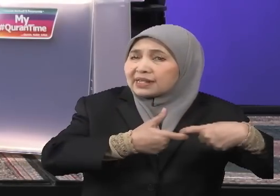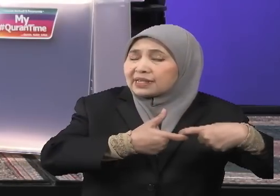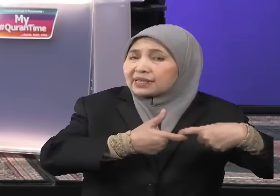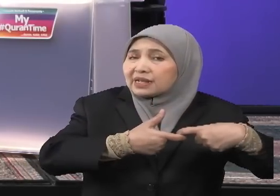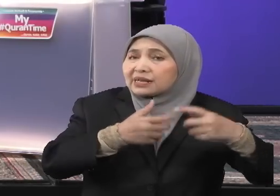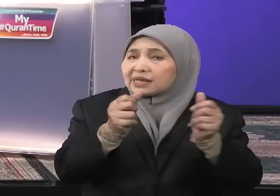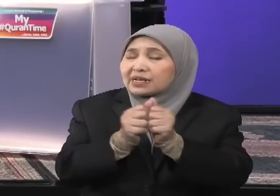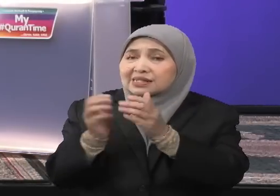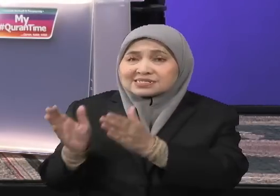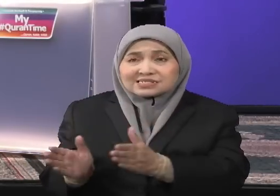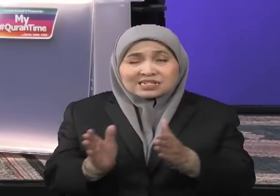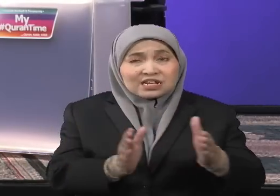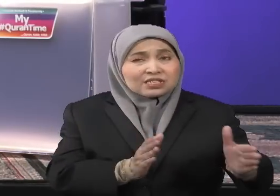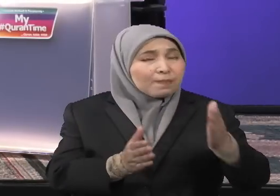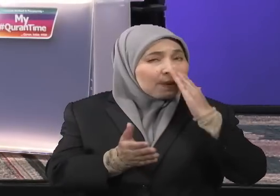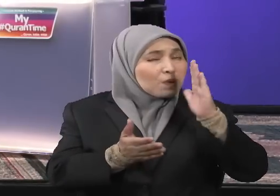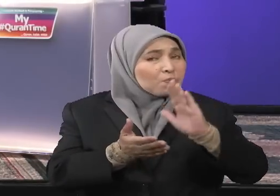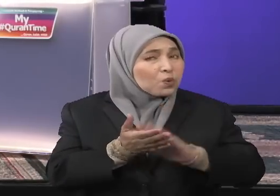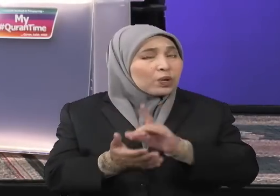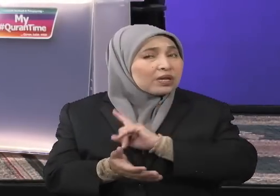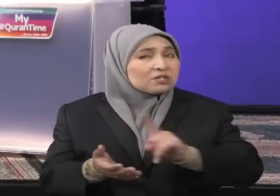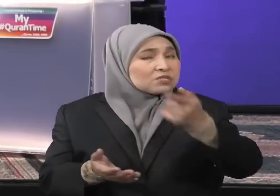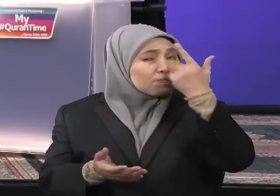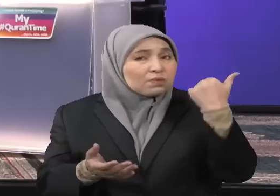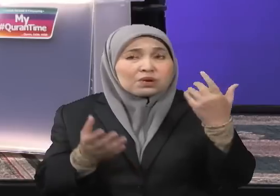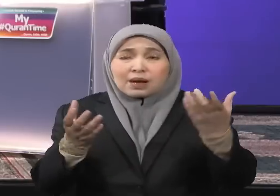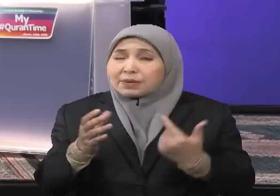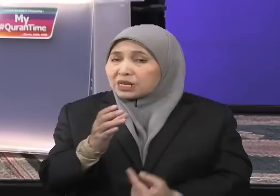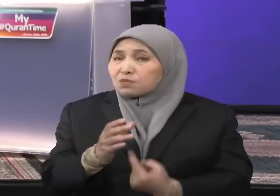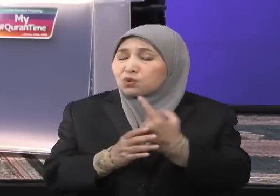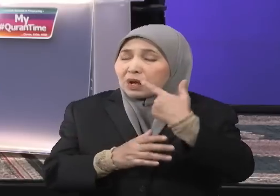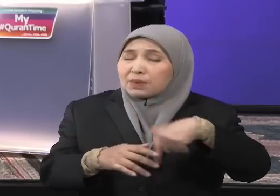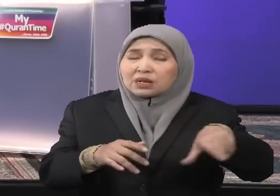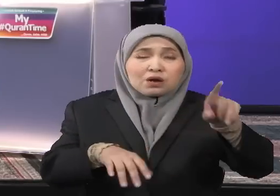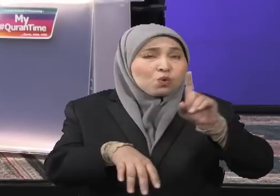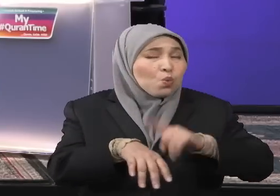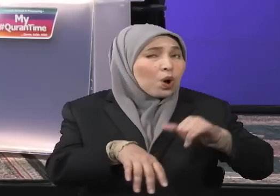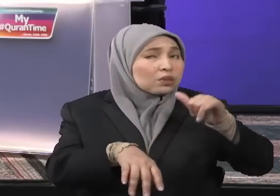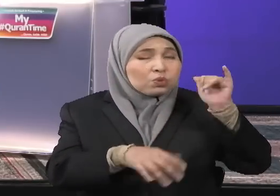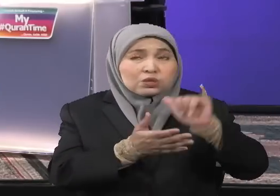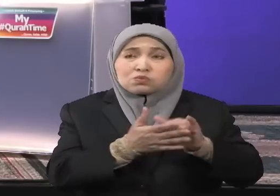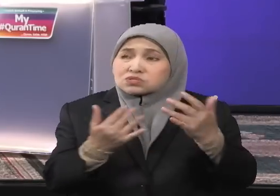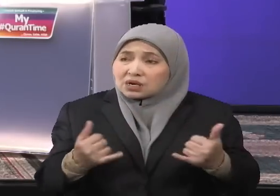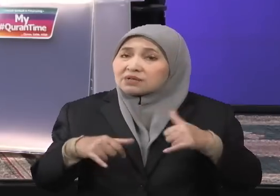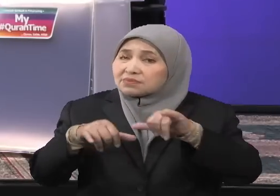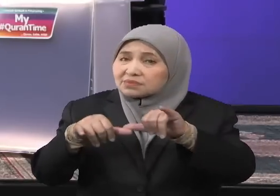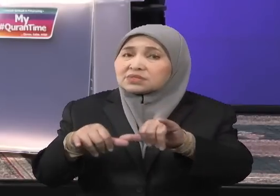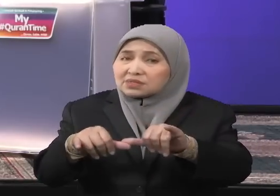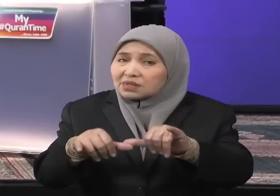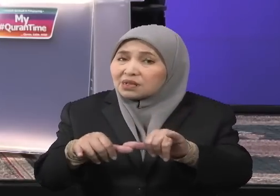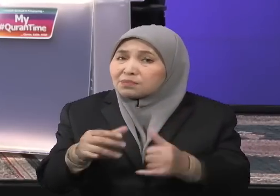dengan strategi-strategi yang memburukkan Islam karena mereka ingin menimbulkan persepsi pada zaman itu pada zaman sekarang mereka masih lagi